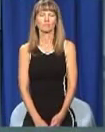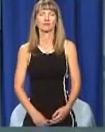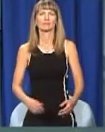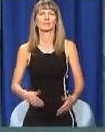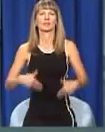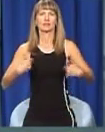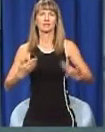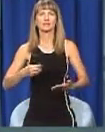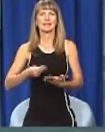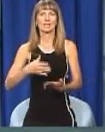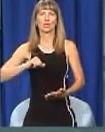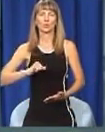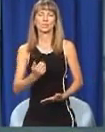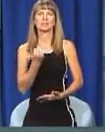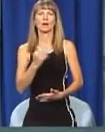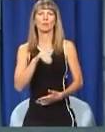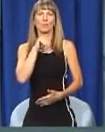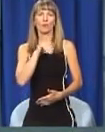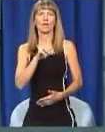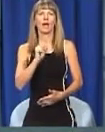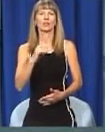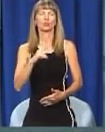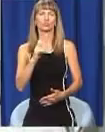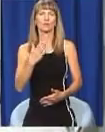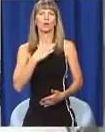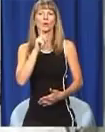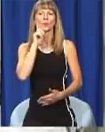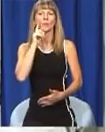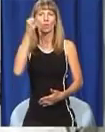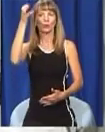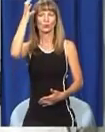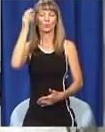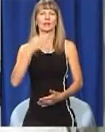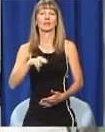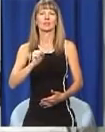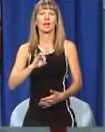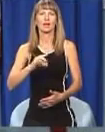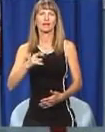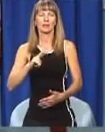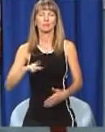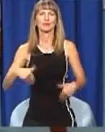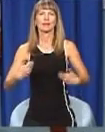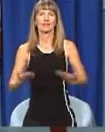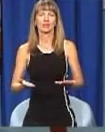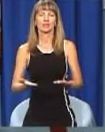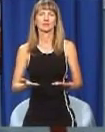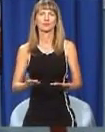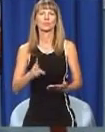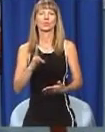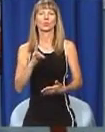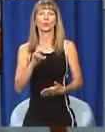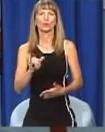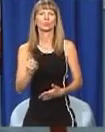Привет, дорогие друзья! С вами профессор Антошка и моя юная ученая Дарья. Привет! Привет! Ну что